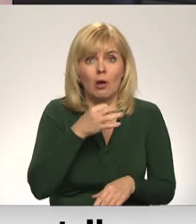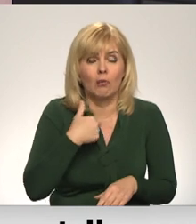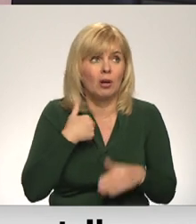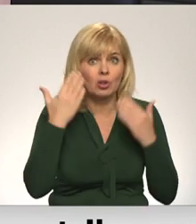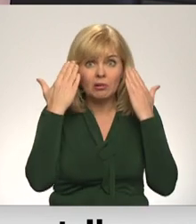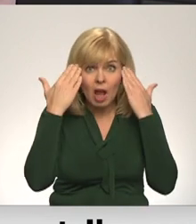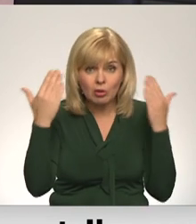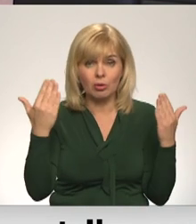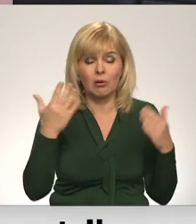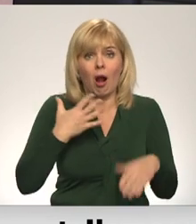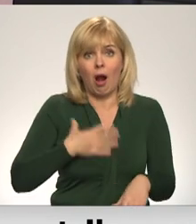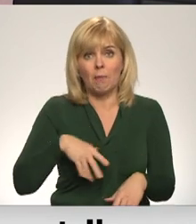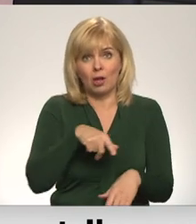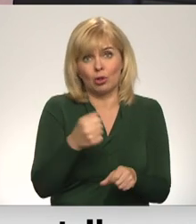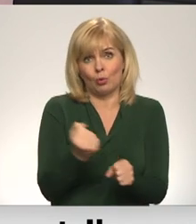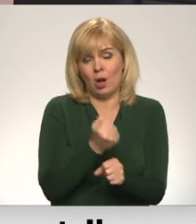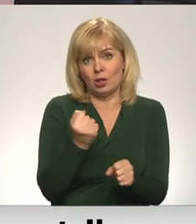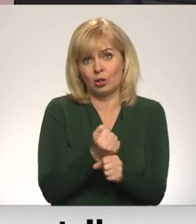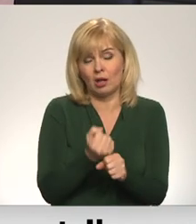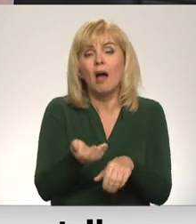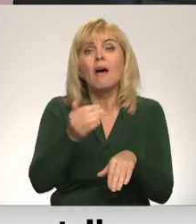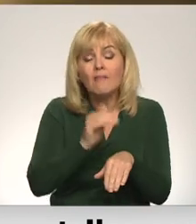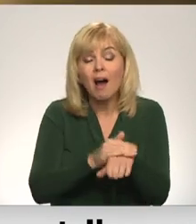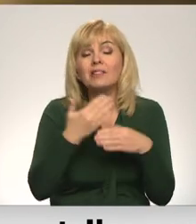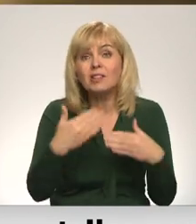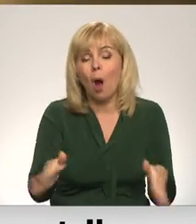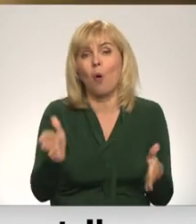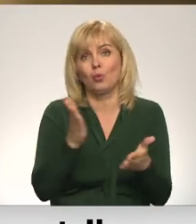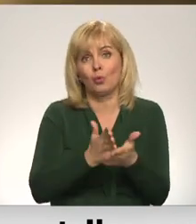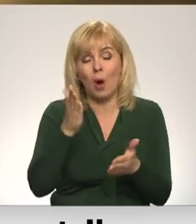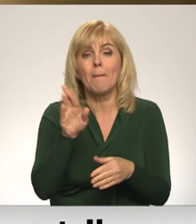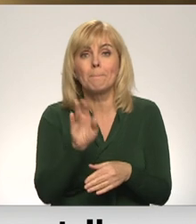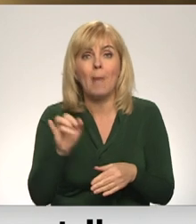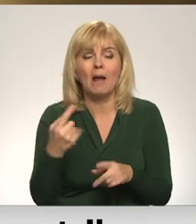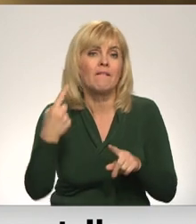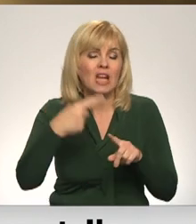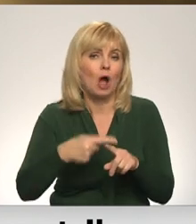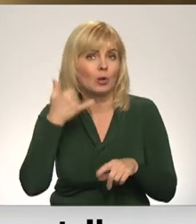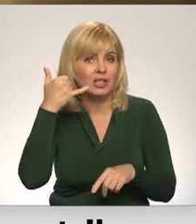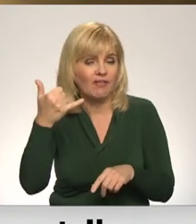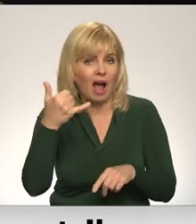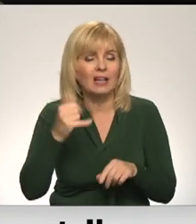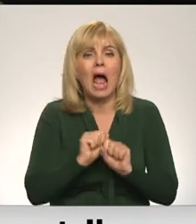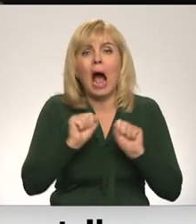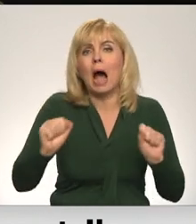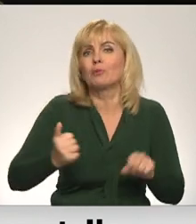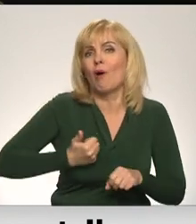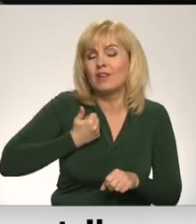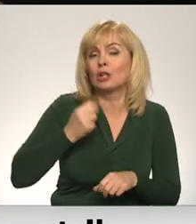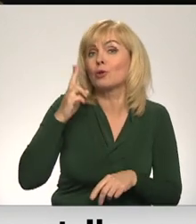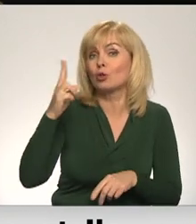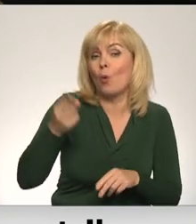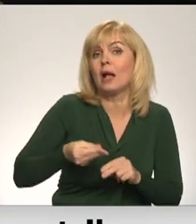nezinu. Es nezinu, kāpēc es tā izdarīju, bet fakts jau ir noticis. Maira stāsta, ka reiz zvanījuši it kā apdrošinātāji, kuri